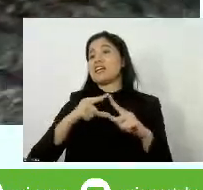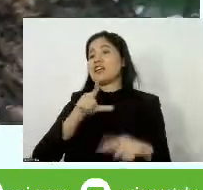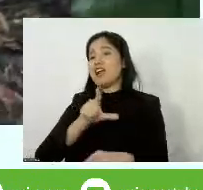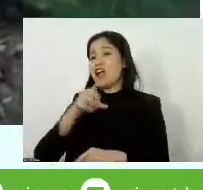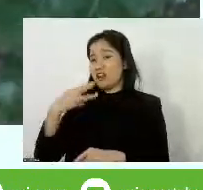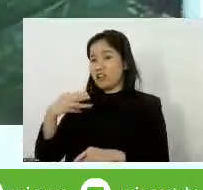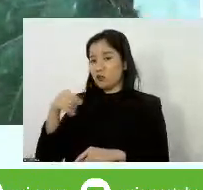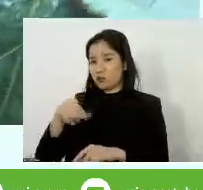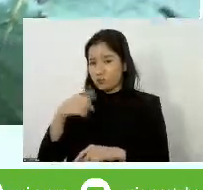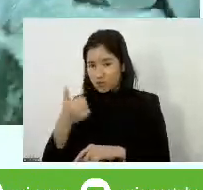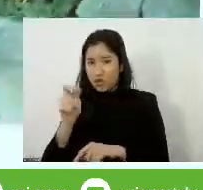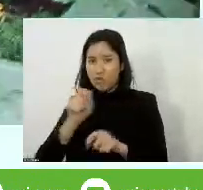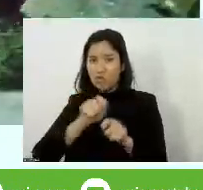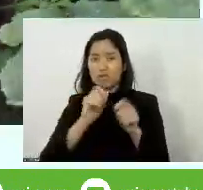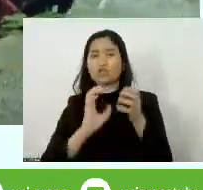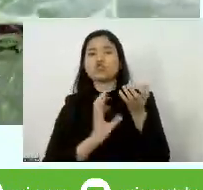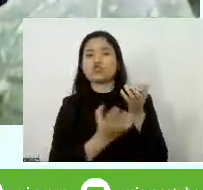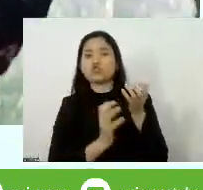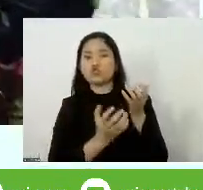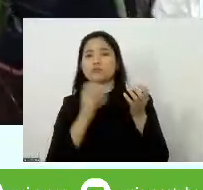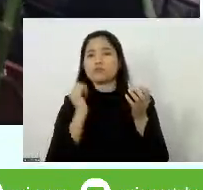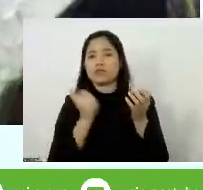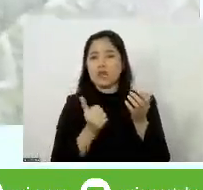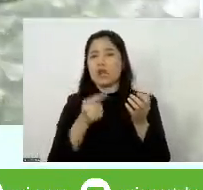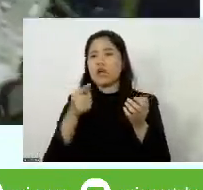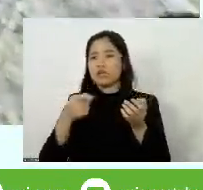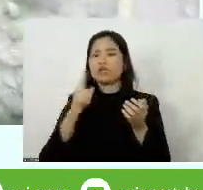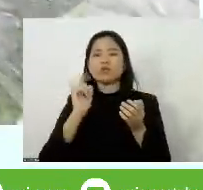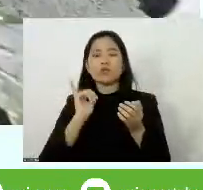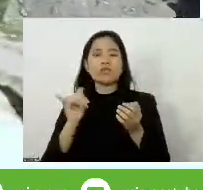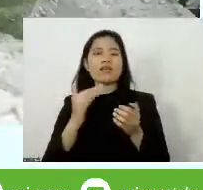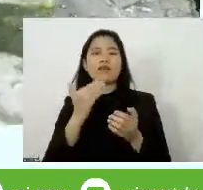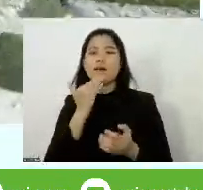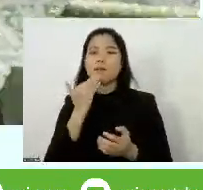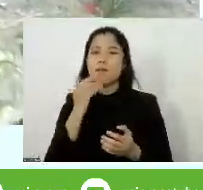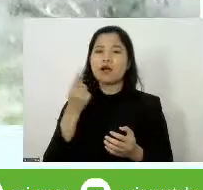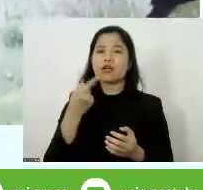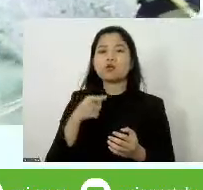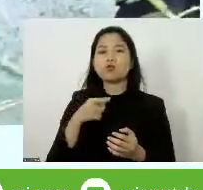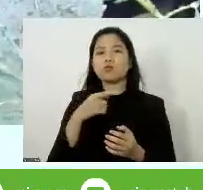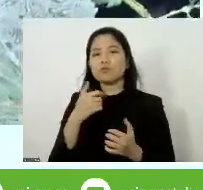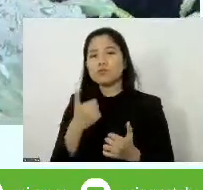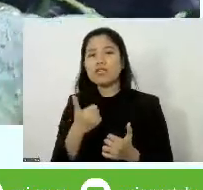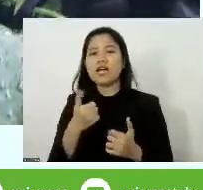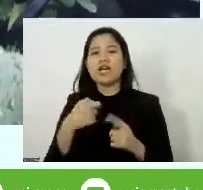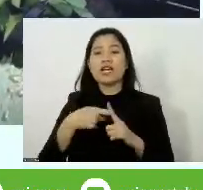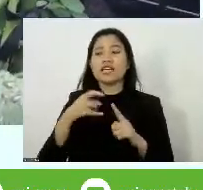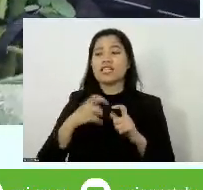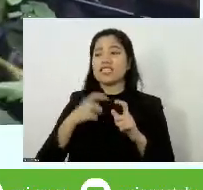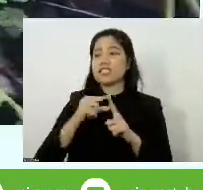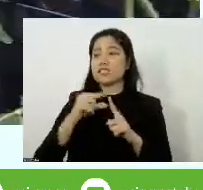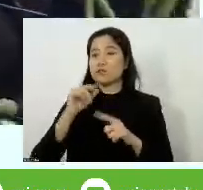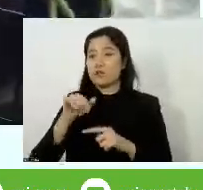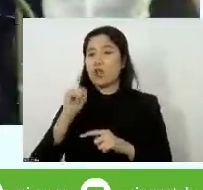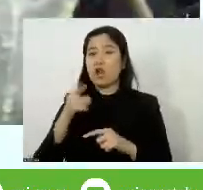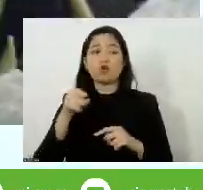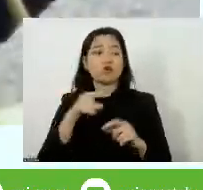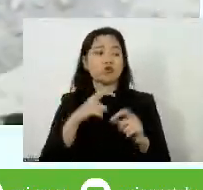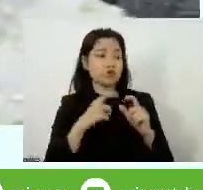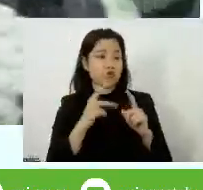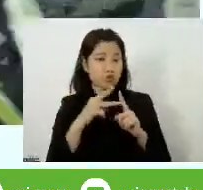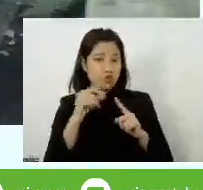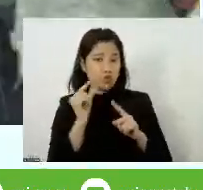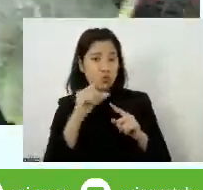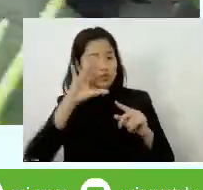Indonesia sekarang itu gampang banget dan jauh lebih ketika di suhu rendah Emang ih teksturnya menjadi